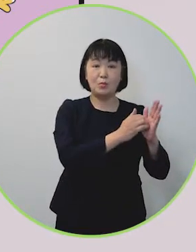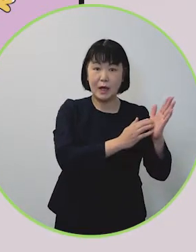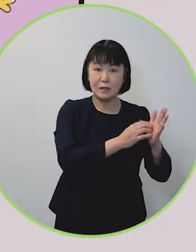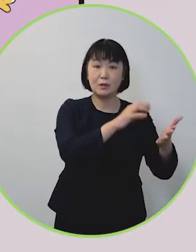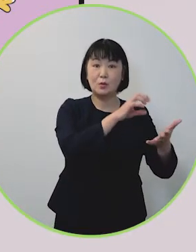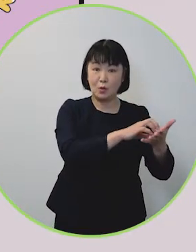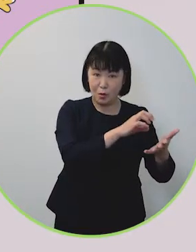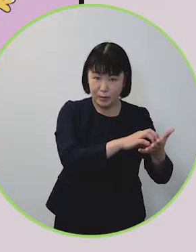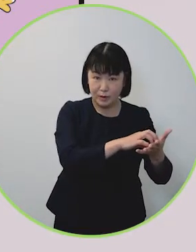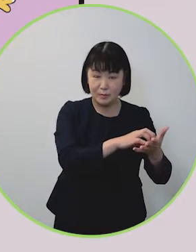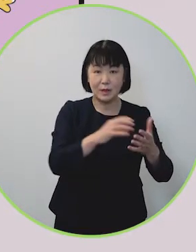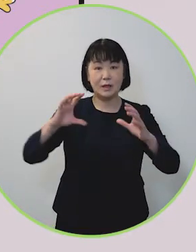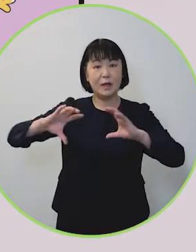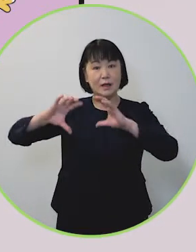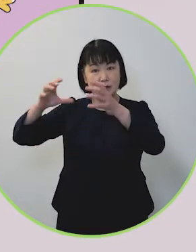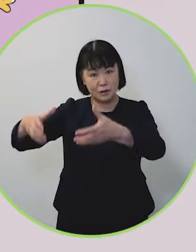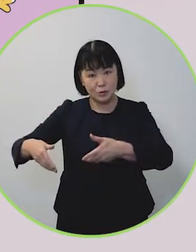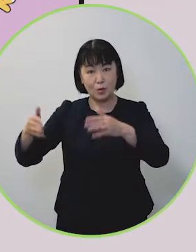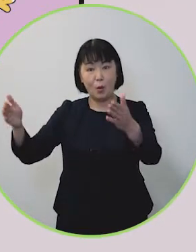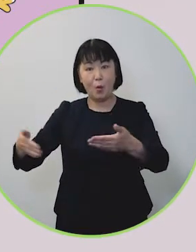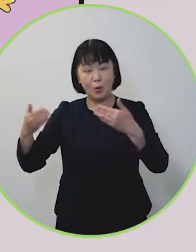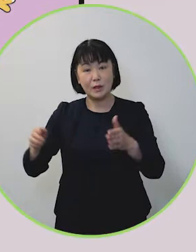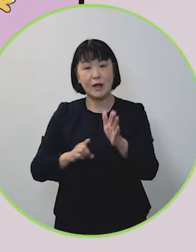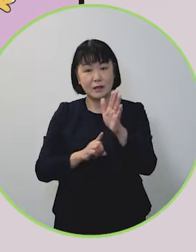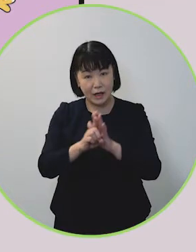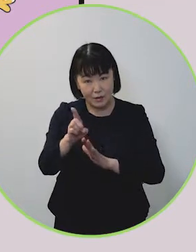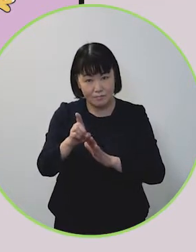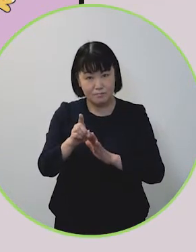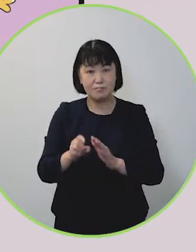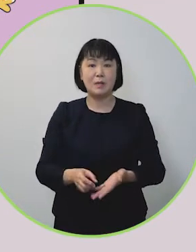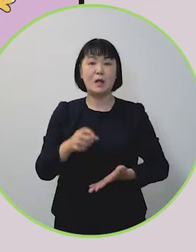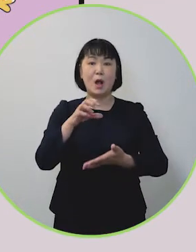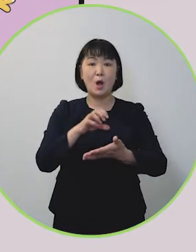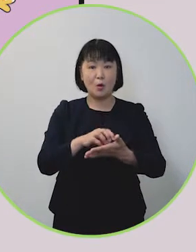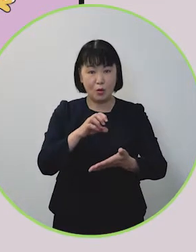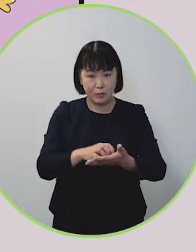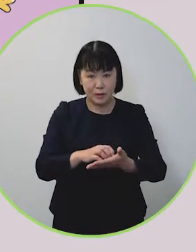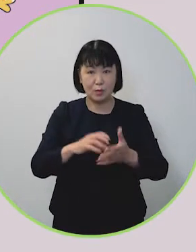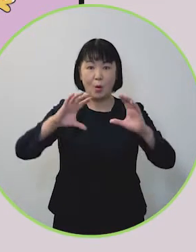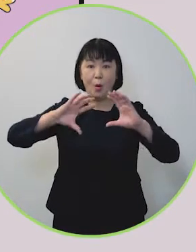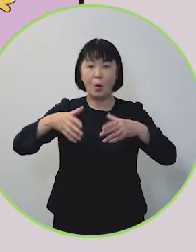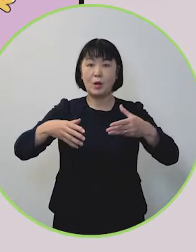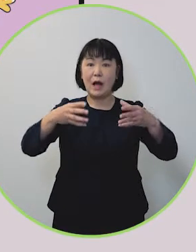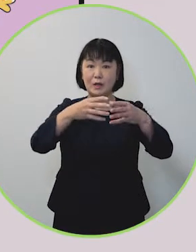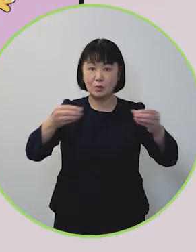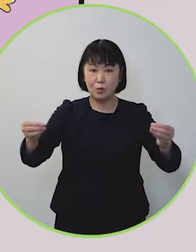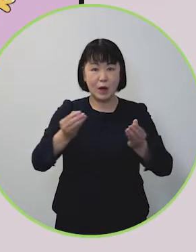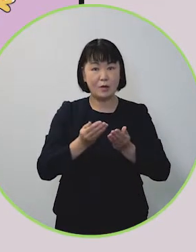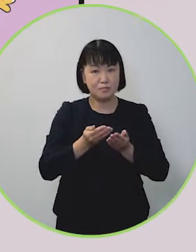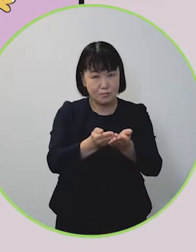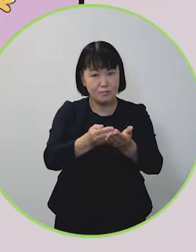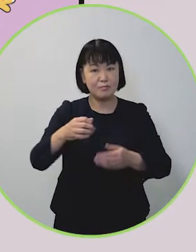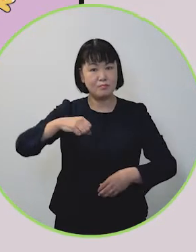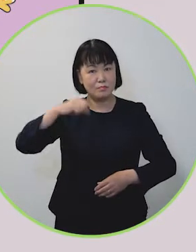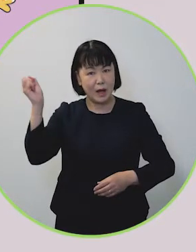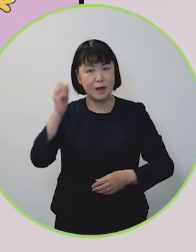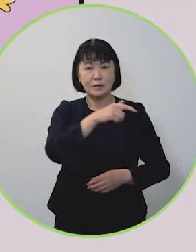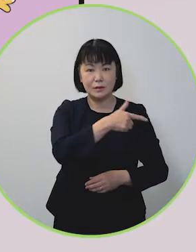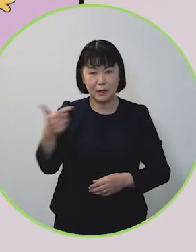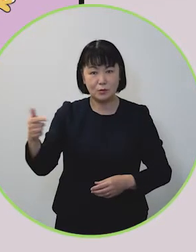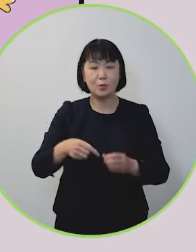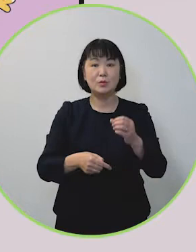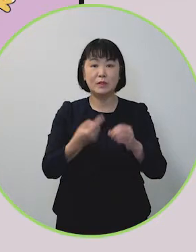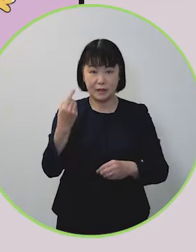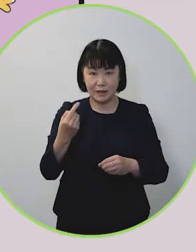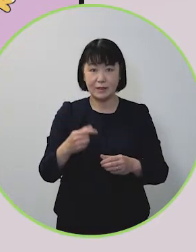問題気候変動問題諸外国の廃棄物輸入規制強化などへの対応をきっかけ